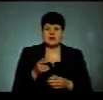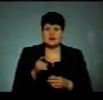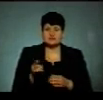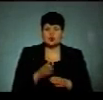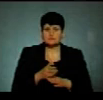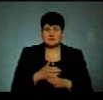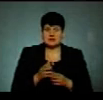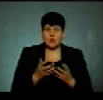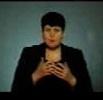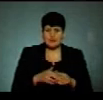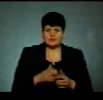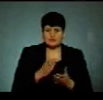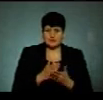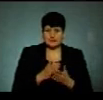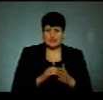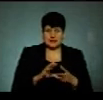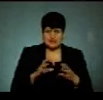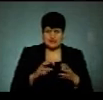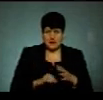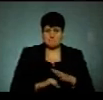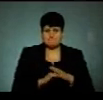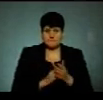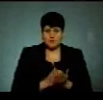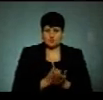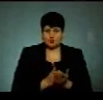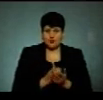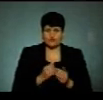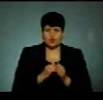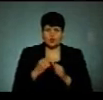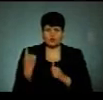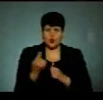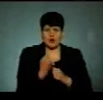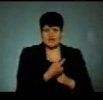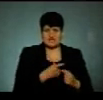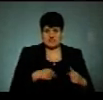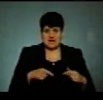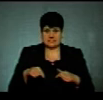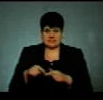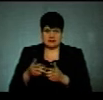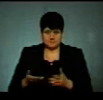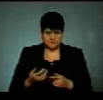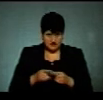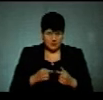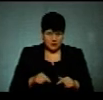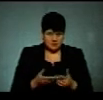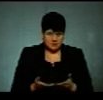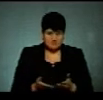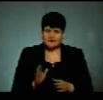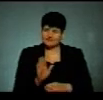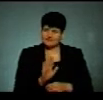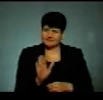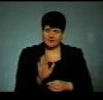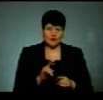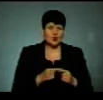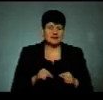газорозподільного обладнання знаходиться на балансі і в обслуговуванні кожної з організацій. Тобто це приймає організація? Ні, організація